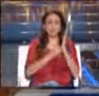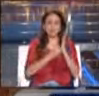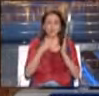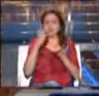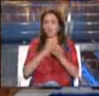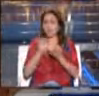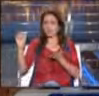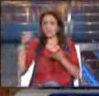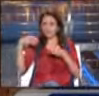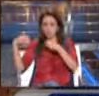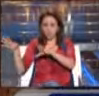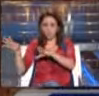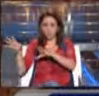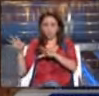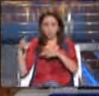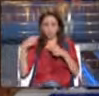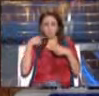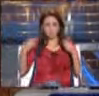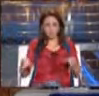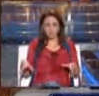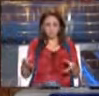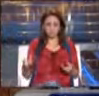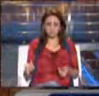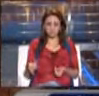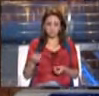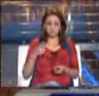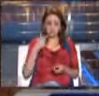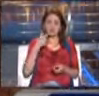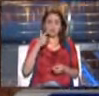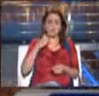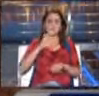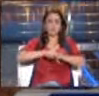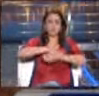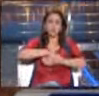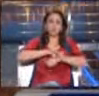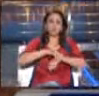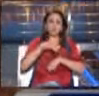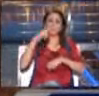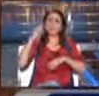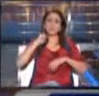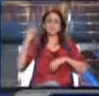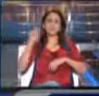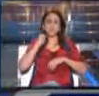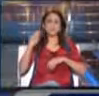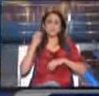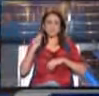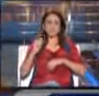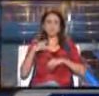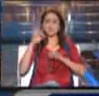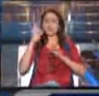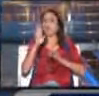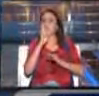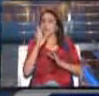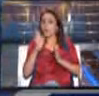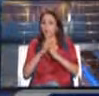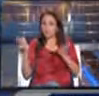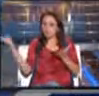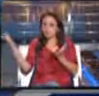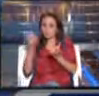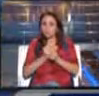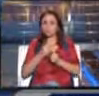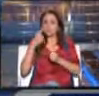انا الادله والضغط بتاعي مش الضغط على القاضي انه يحكم بالاعدام، انما الضغط ان انا اجمع ادله كافيه ان